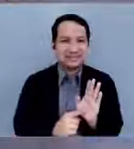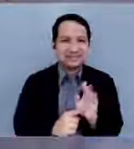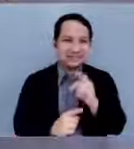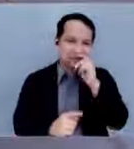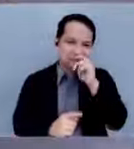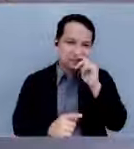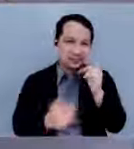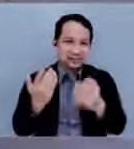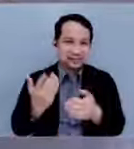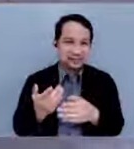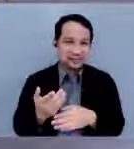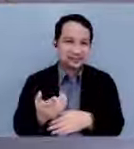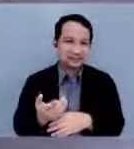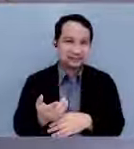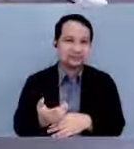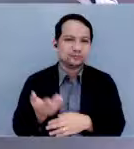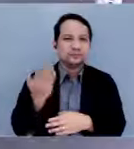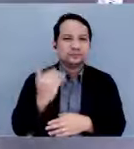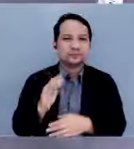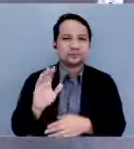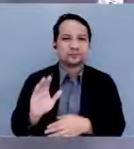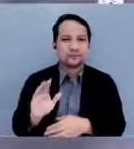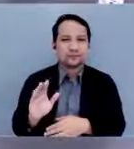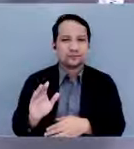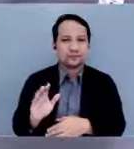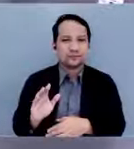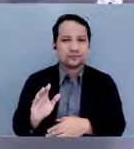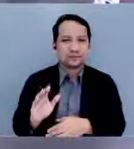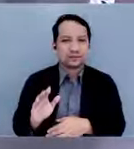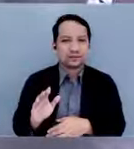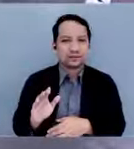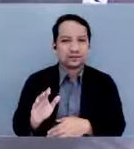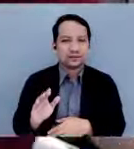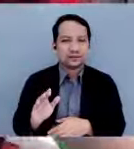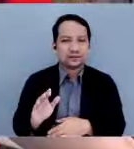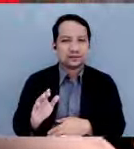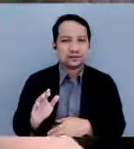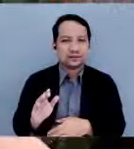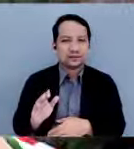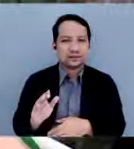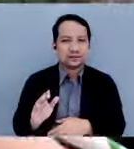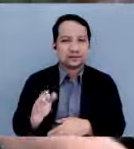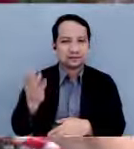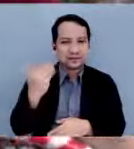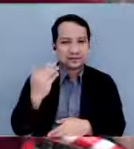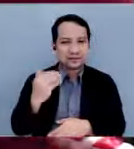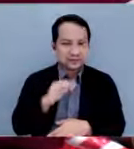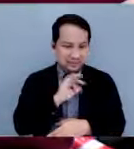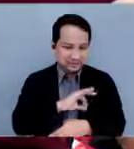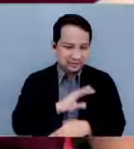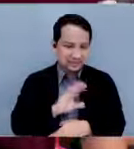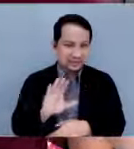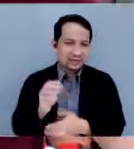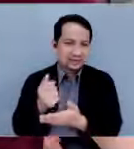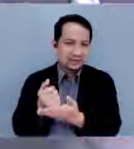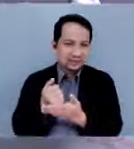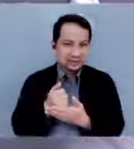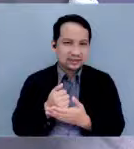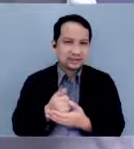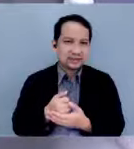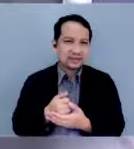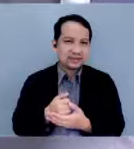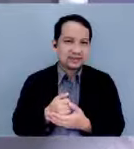hoop. Mamang tanong ko sa paghuhula hoop, ano po ba ang mga benefits na nakukuha? Benefits is really more,